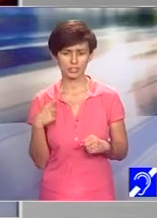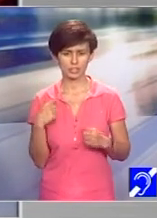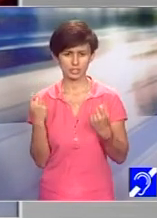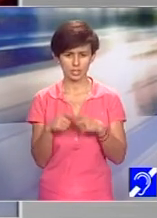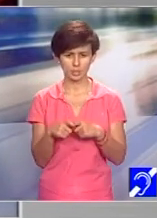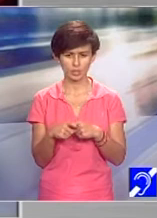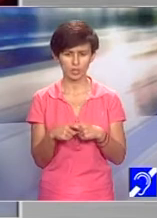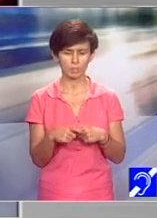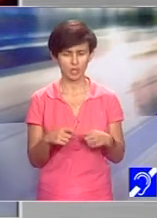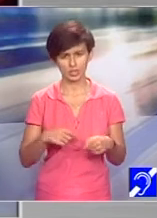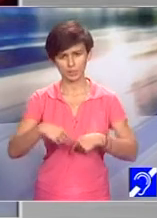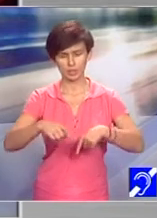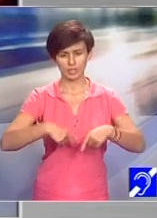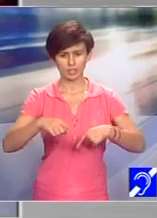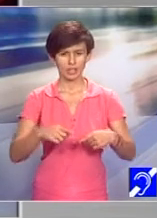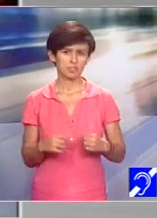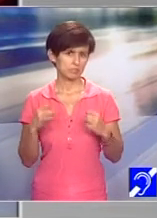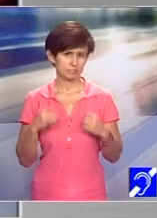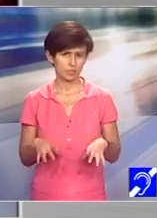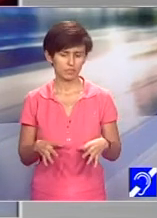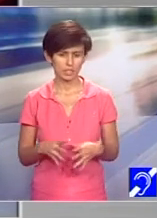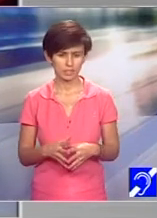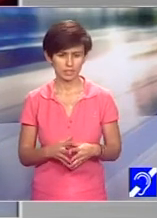transporturi interclinice și se mai și defectează.